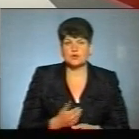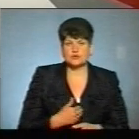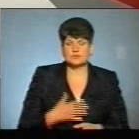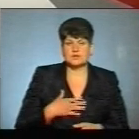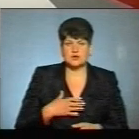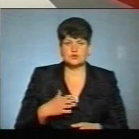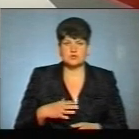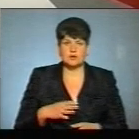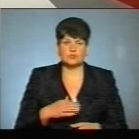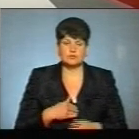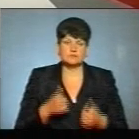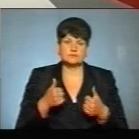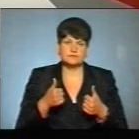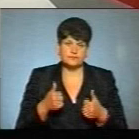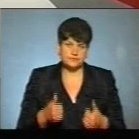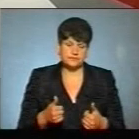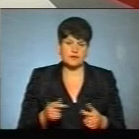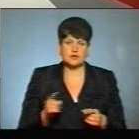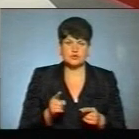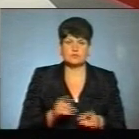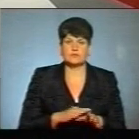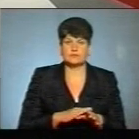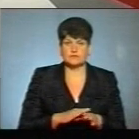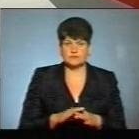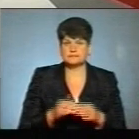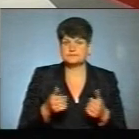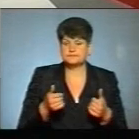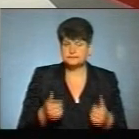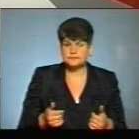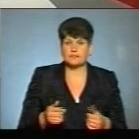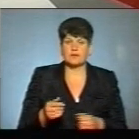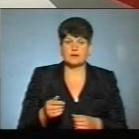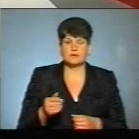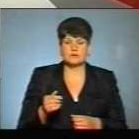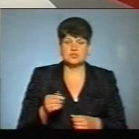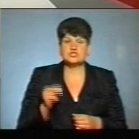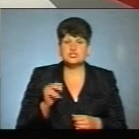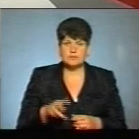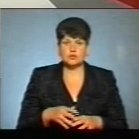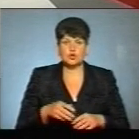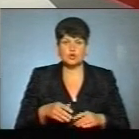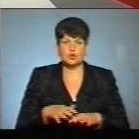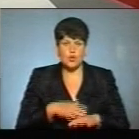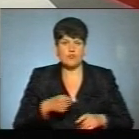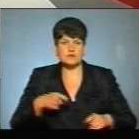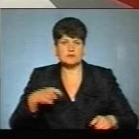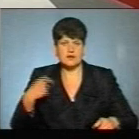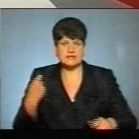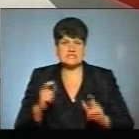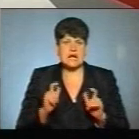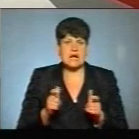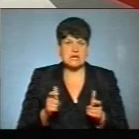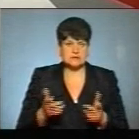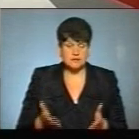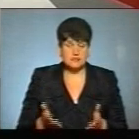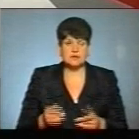очікування були оптимістичними, щоб вони, звичайно, справдилися, тому що чим довше затягується карантин, як на мене, тим